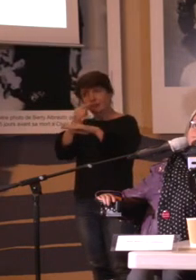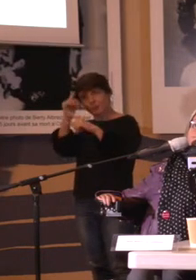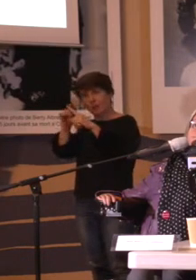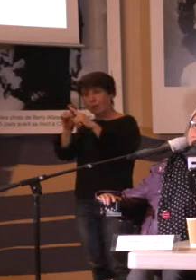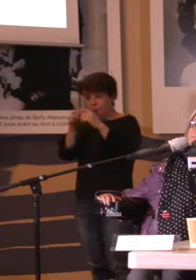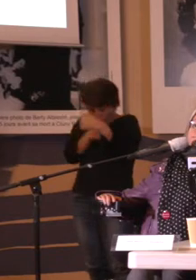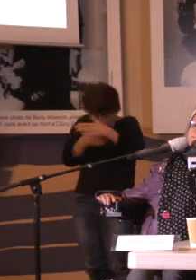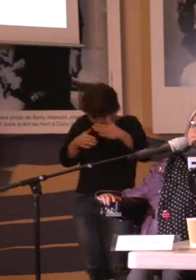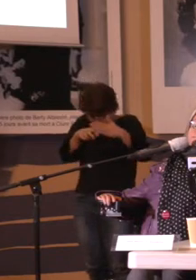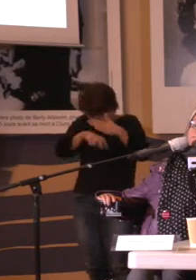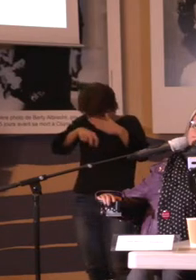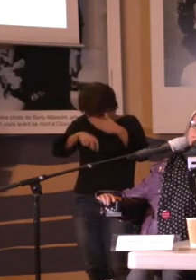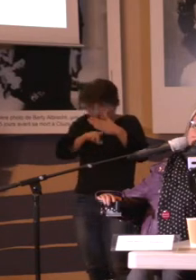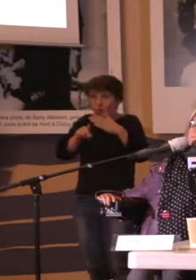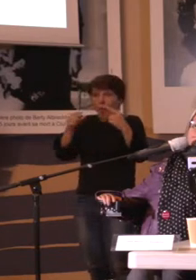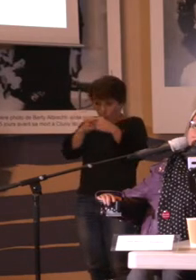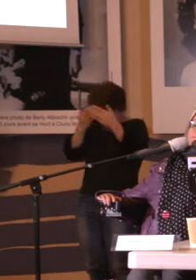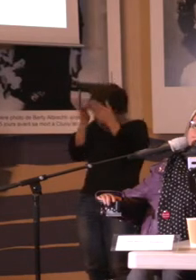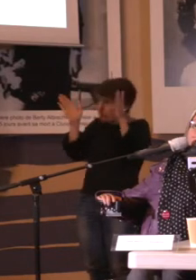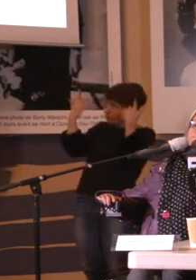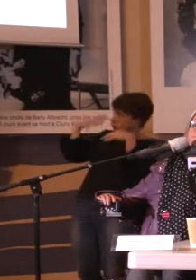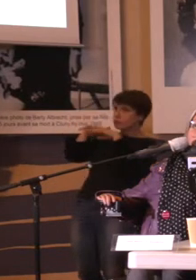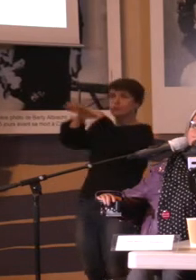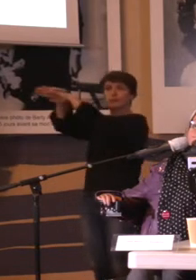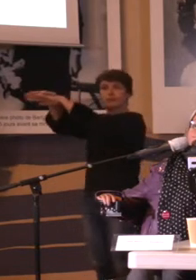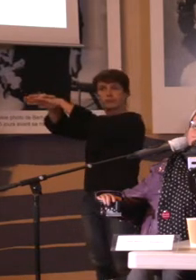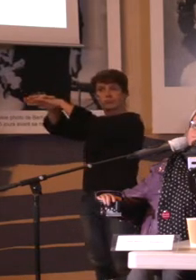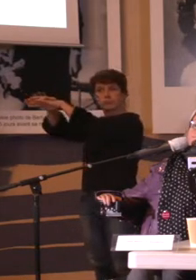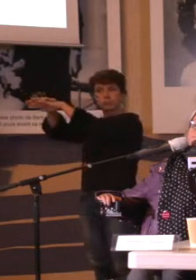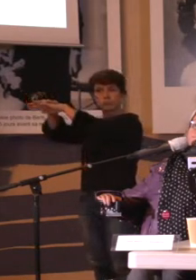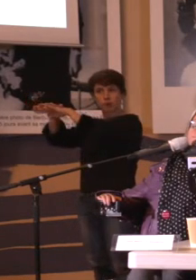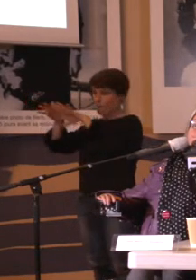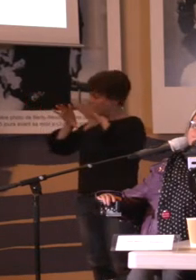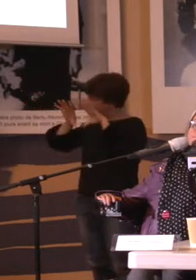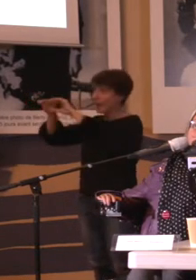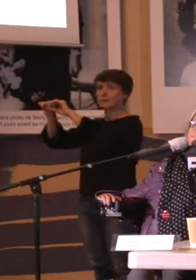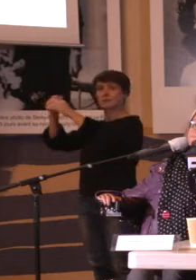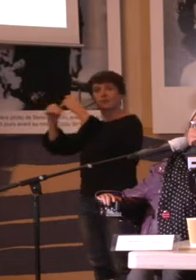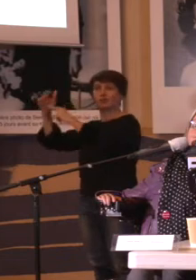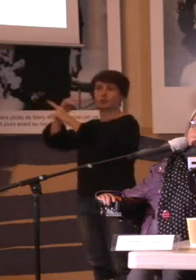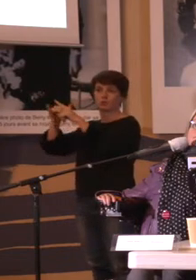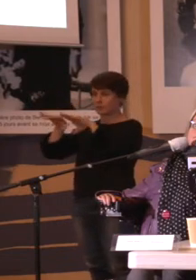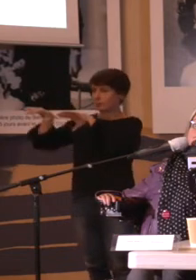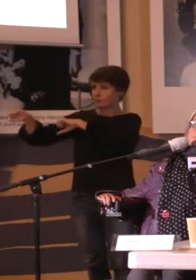rester évidemment entre soi, mais c'est de reprendre la parole sur nous-mêmes.